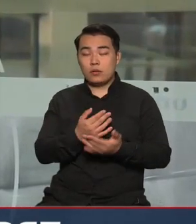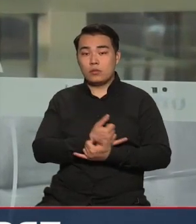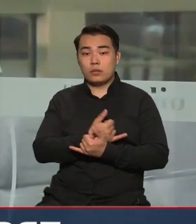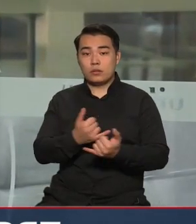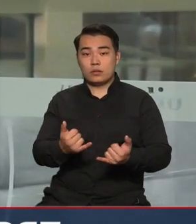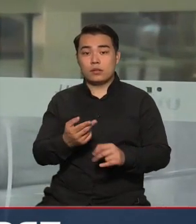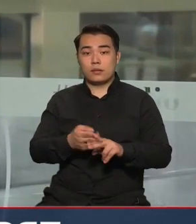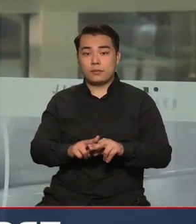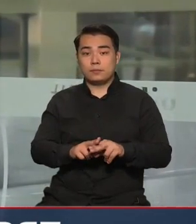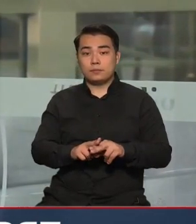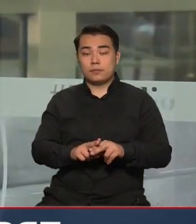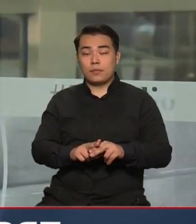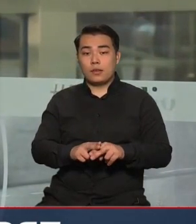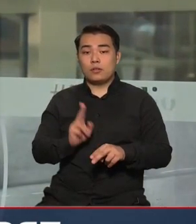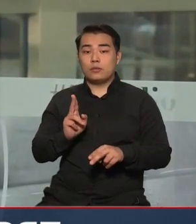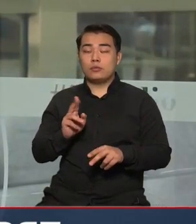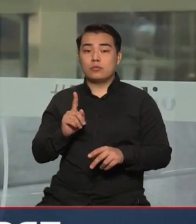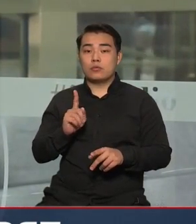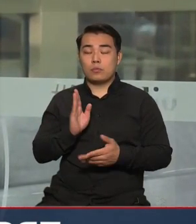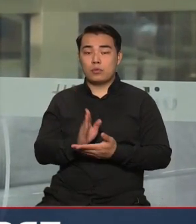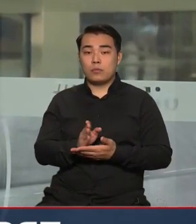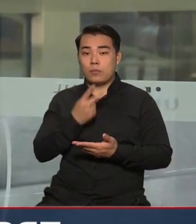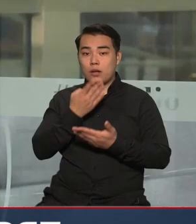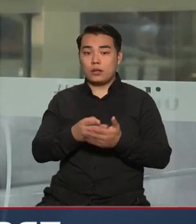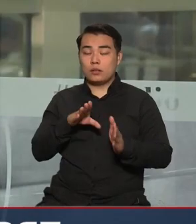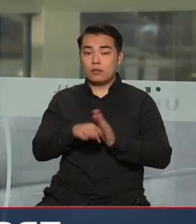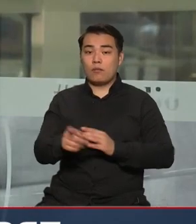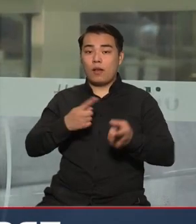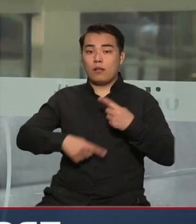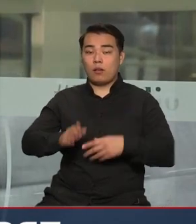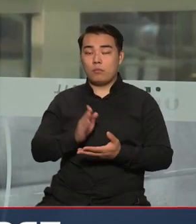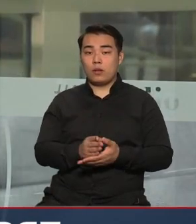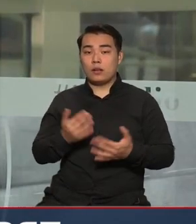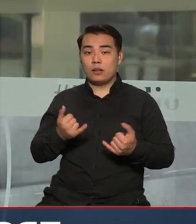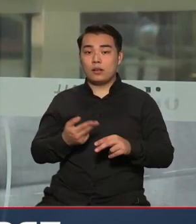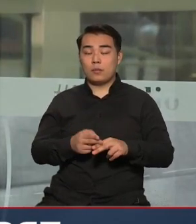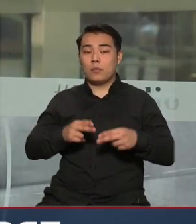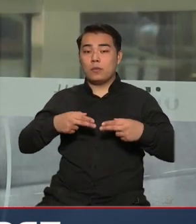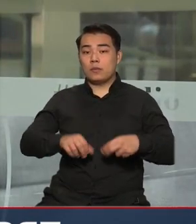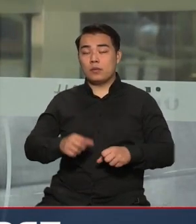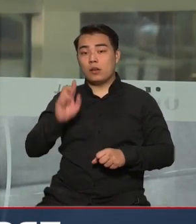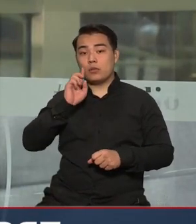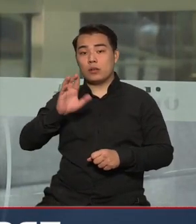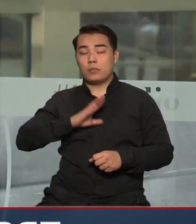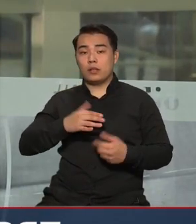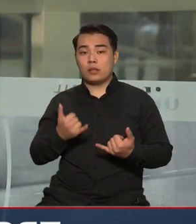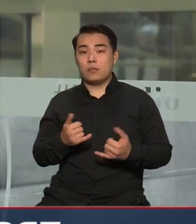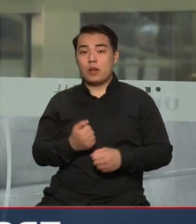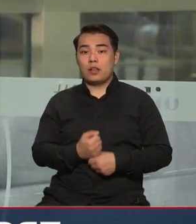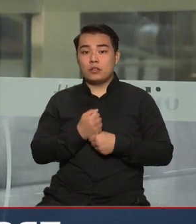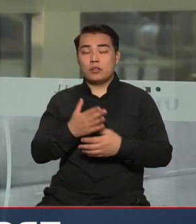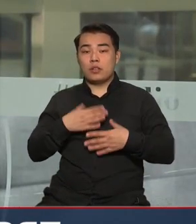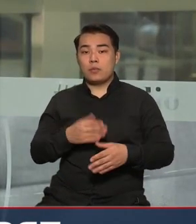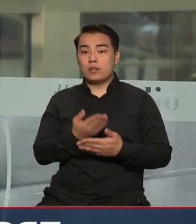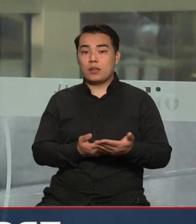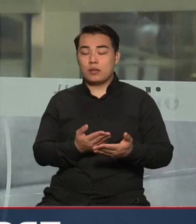услуг, чтобы они могли там заниматься возвратом. Правда, там потом правительство нас здесь не поддержало,